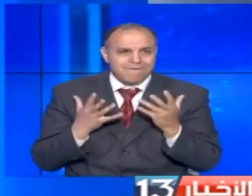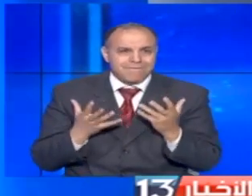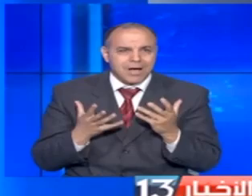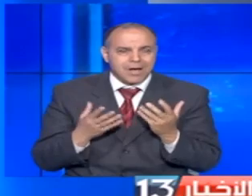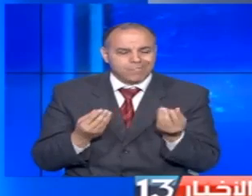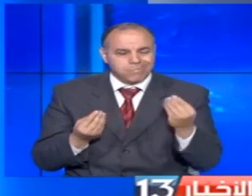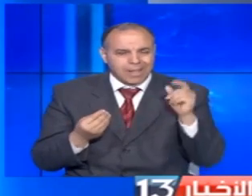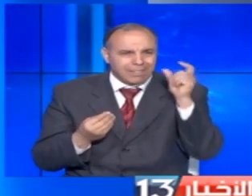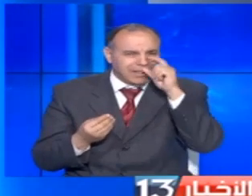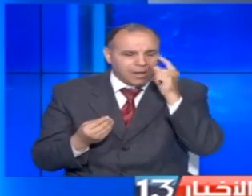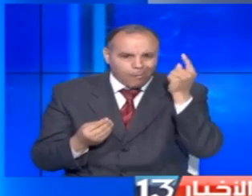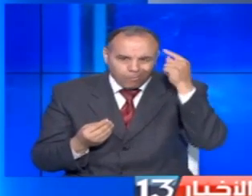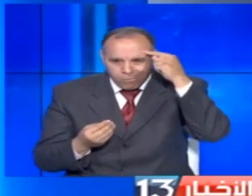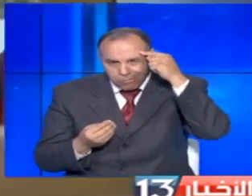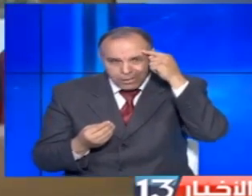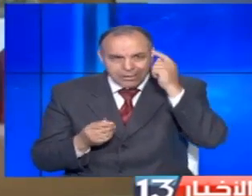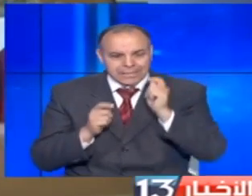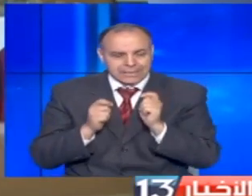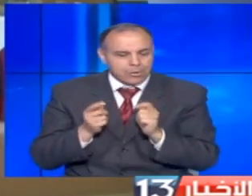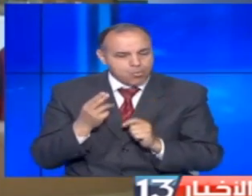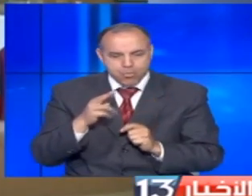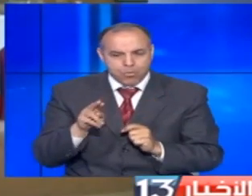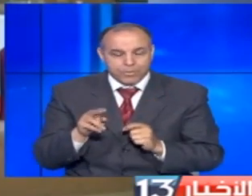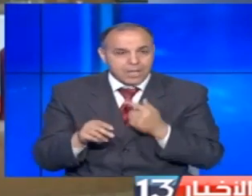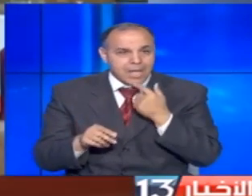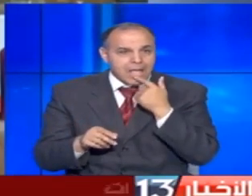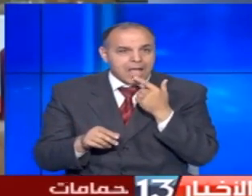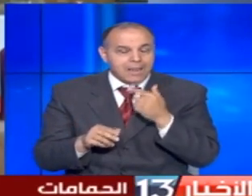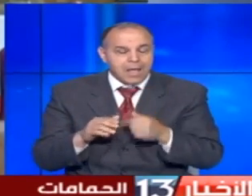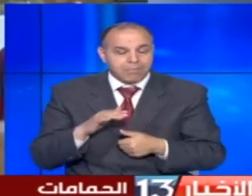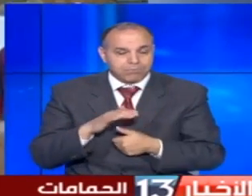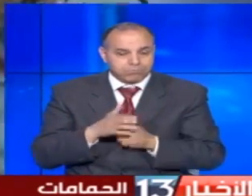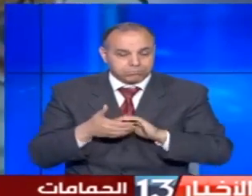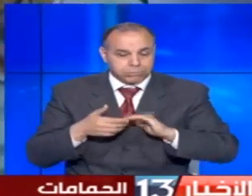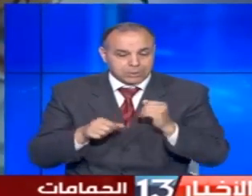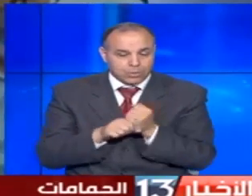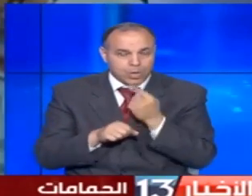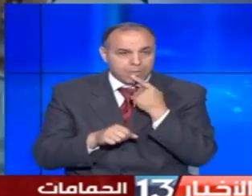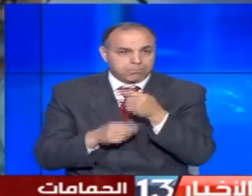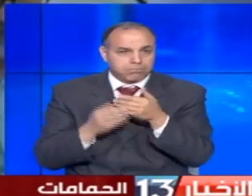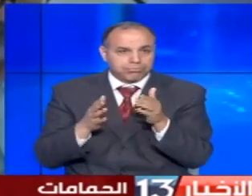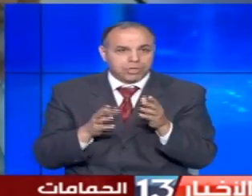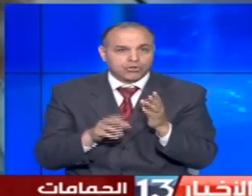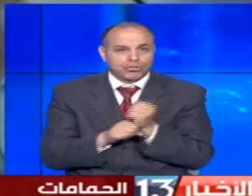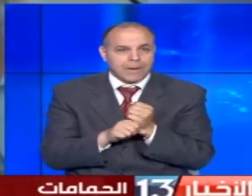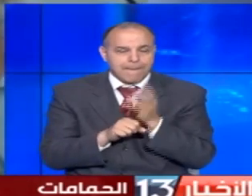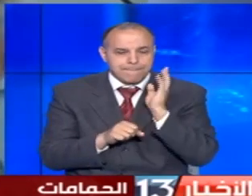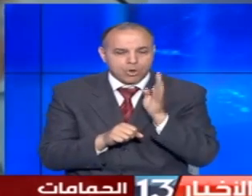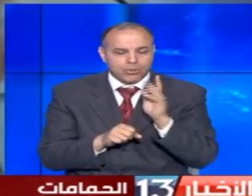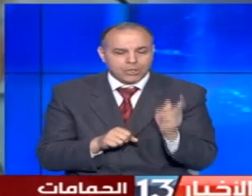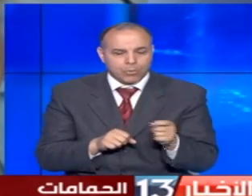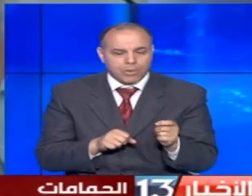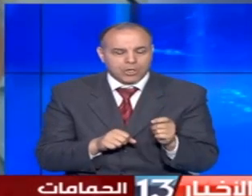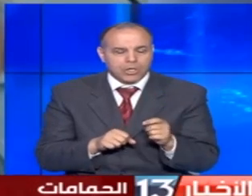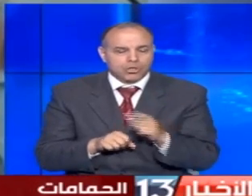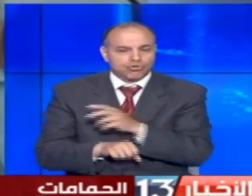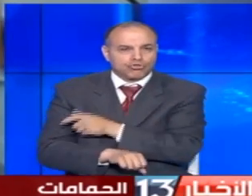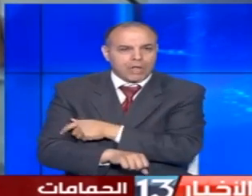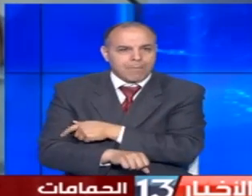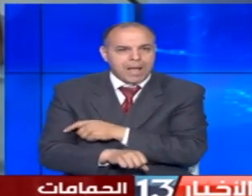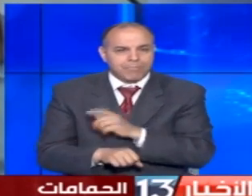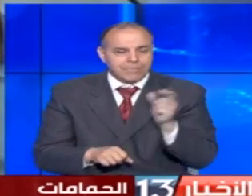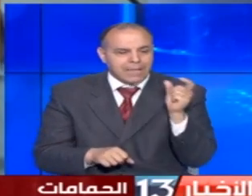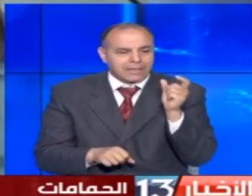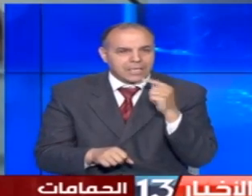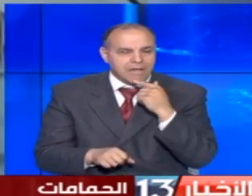توظيف الدين من اجل منصب سياسي واعتبر الطبوبي في كلمته خلال افتتاح اشغال المؤتمر العادي للجامعه العامه للشؤون